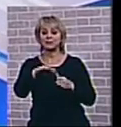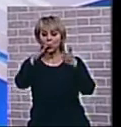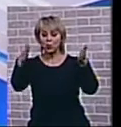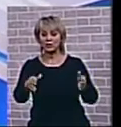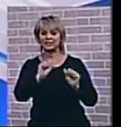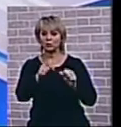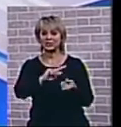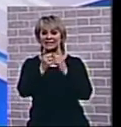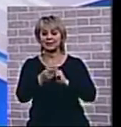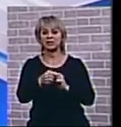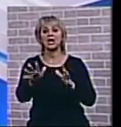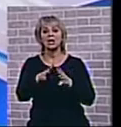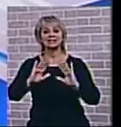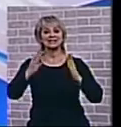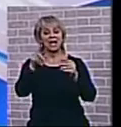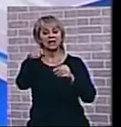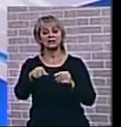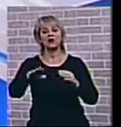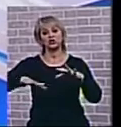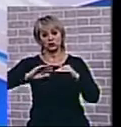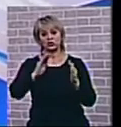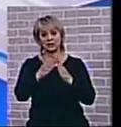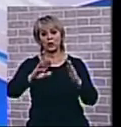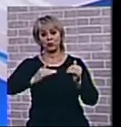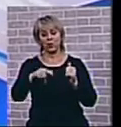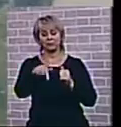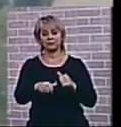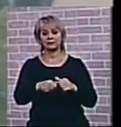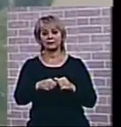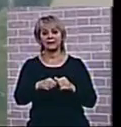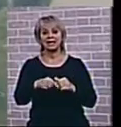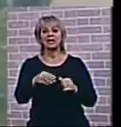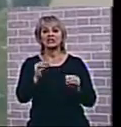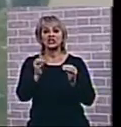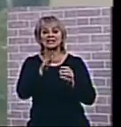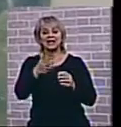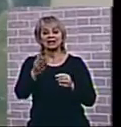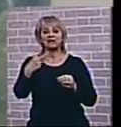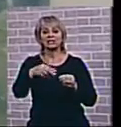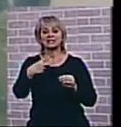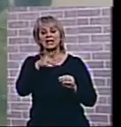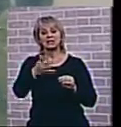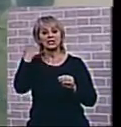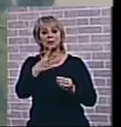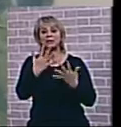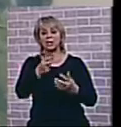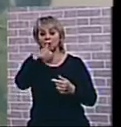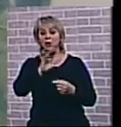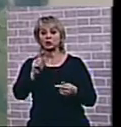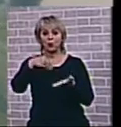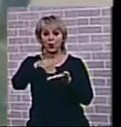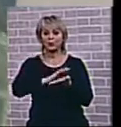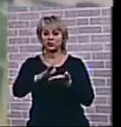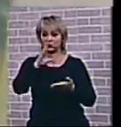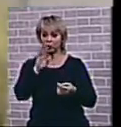кулер способно заменить небольшой сад во дворе частного дома. Пару десятков лет назад мы и представить не могли, что будем покупать